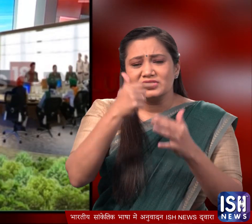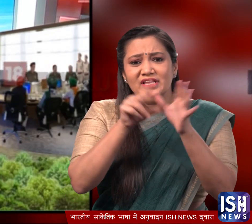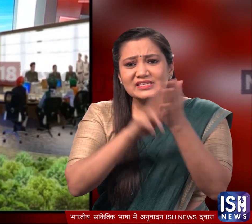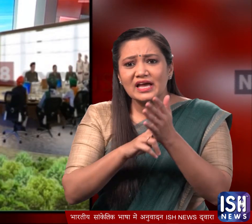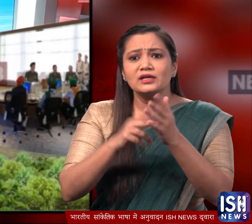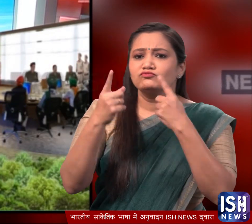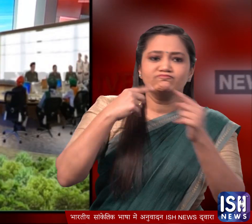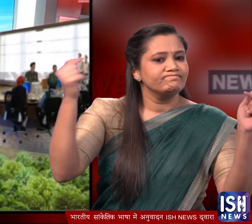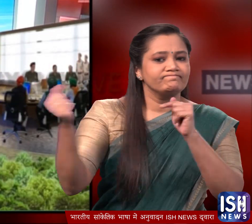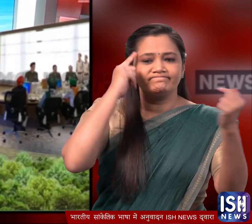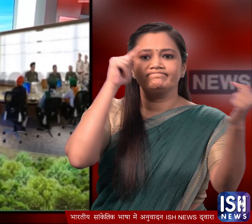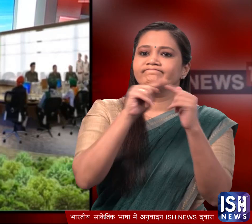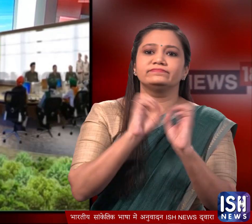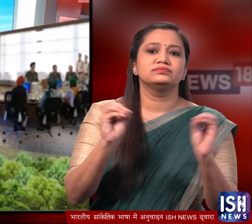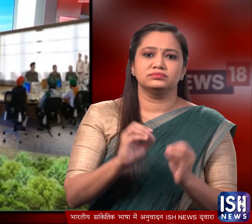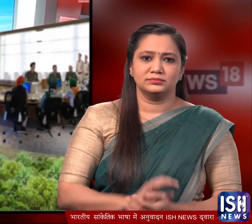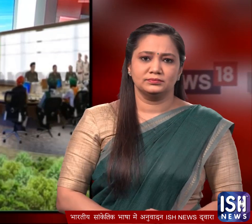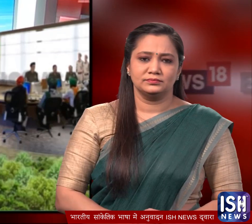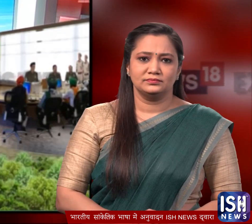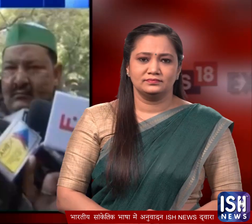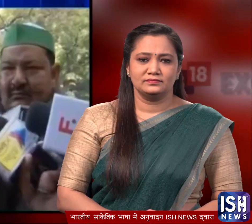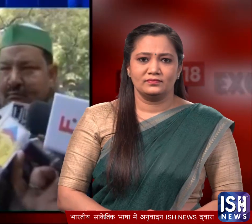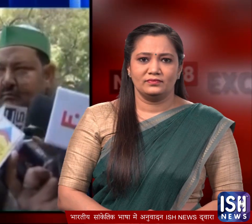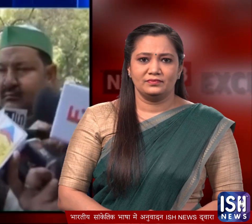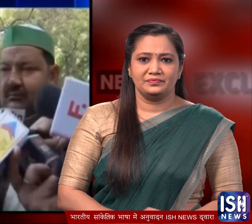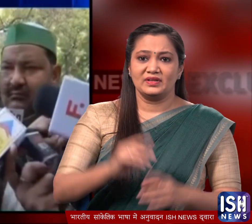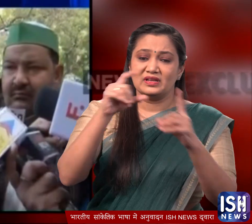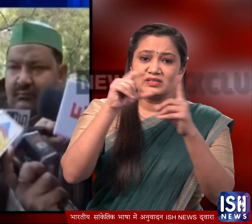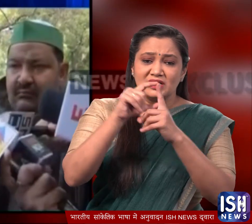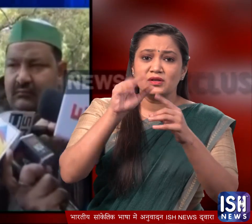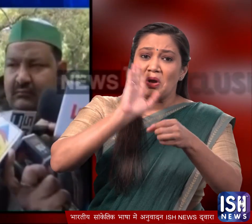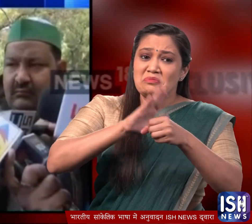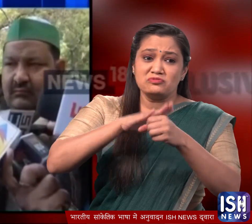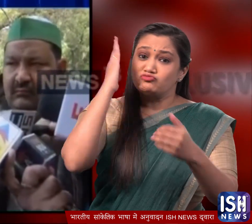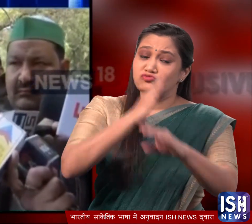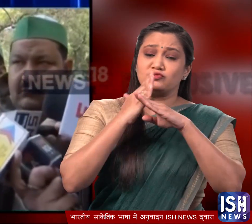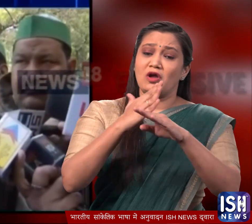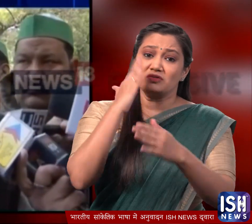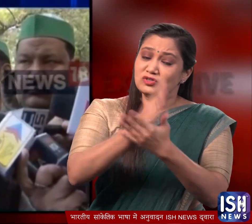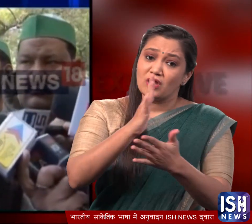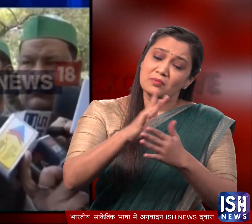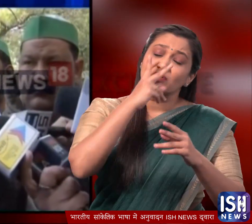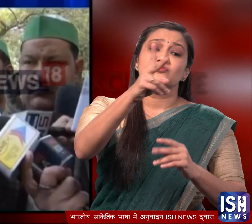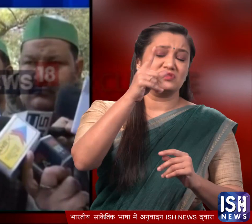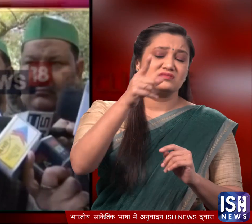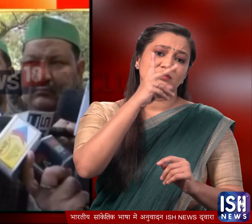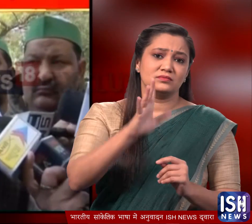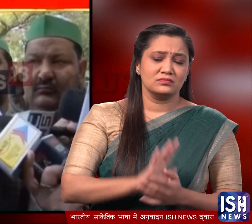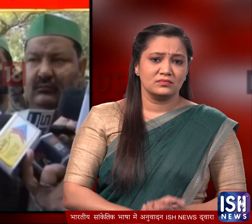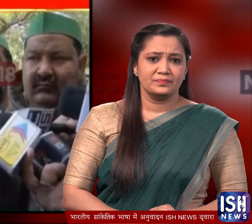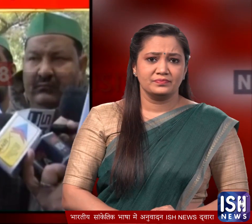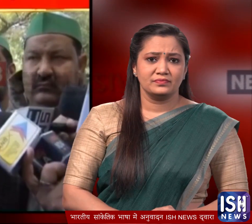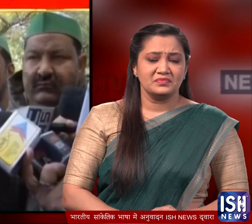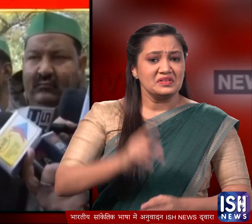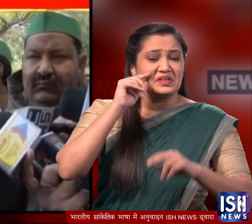जनवरी को ट्रैक्टर रैली पर कोई सहमति नहीं बन पाई। दिल्ली खबरदार, जो ट्रैक्टर को रोका उसका इलाज भर देगा, जो ट्रैक्टर